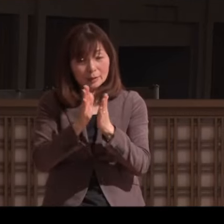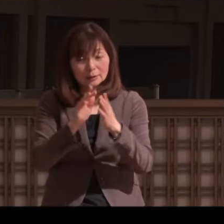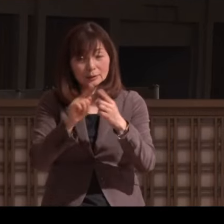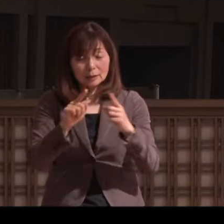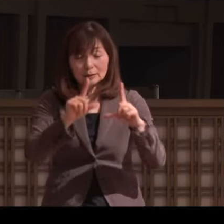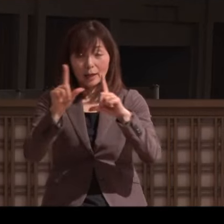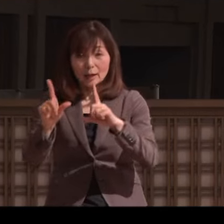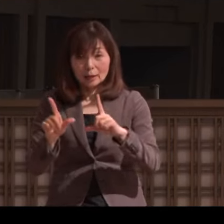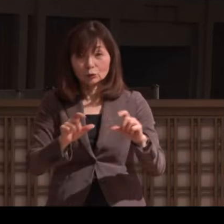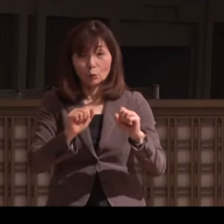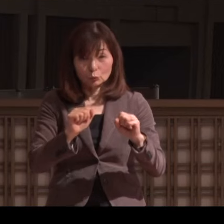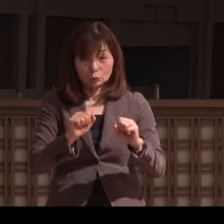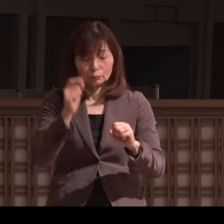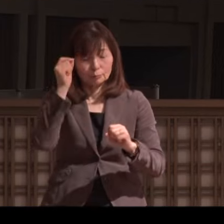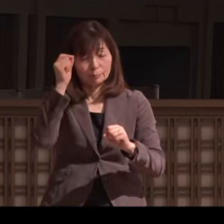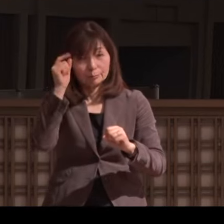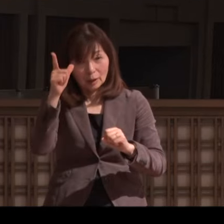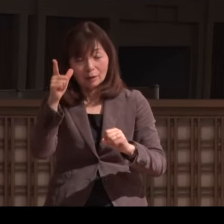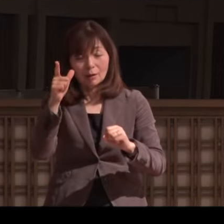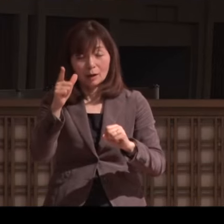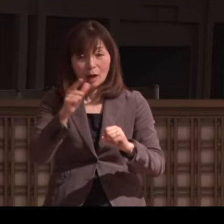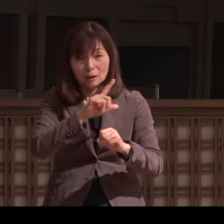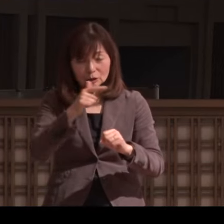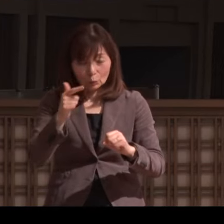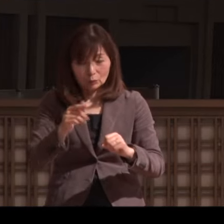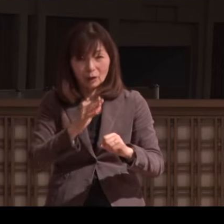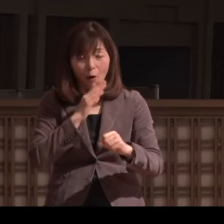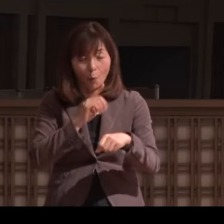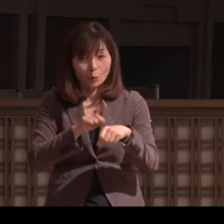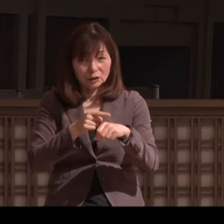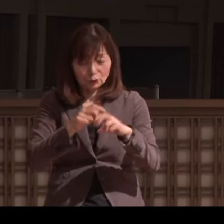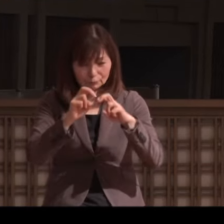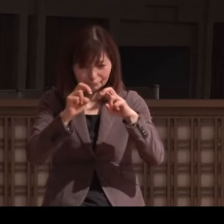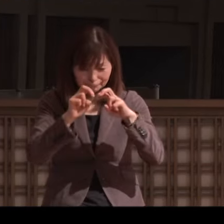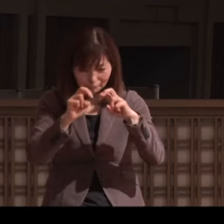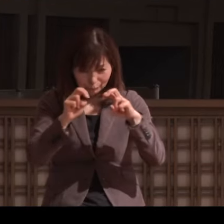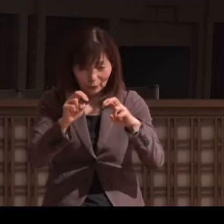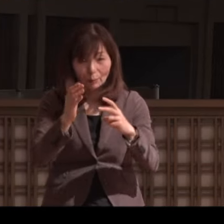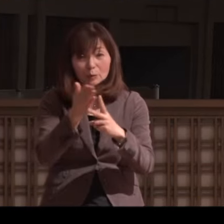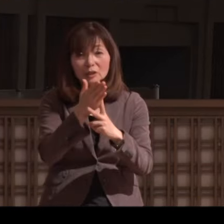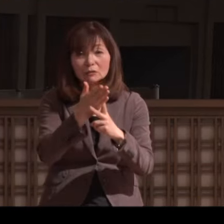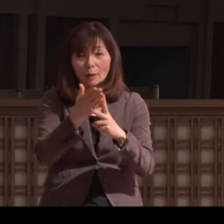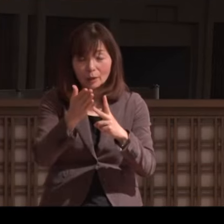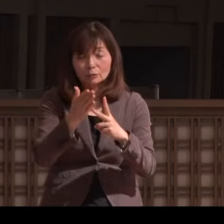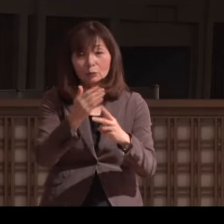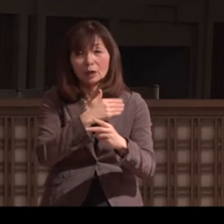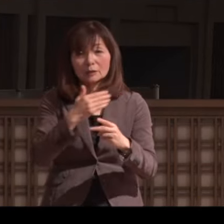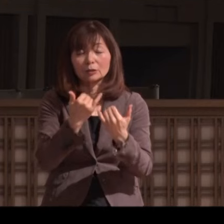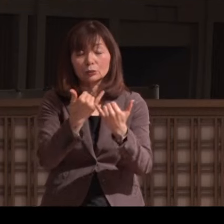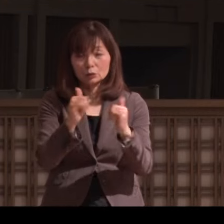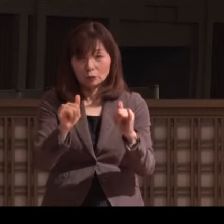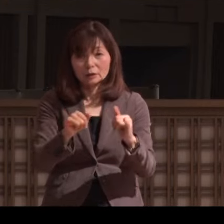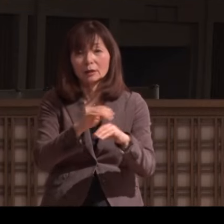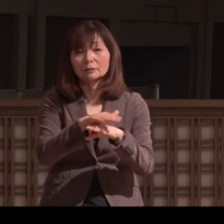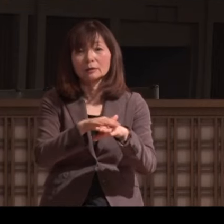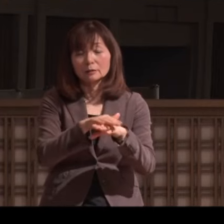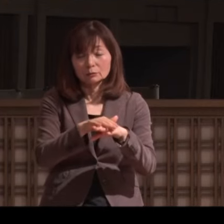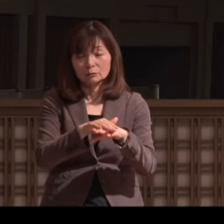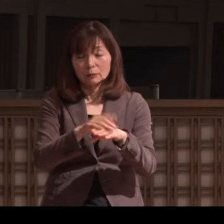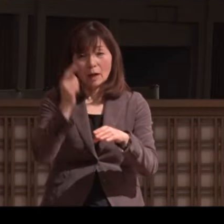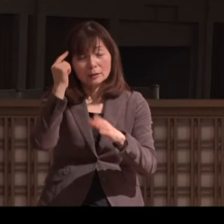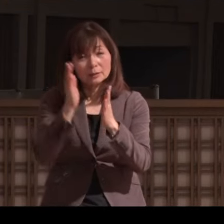頭良くなって物事の本質を見る目を持つ人たちこれが大事なんだという風に言ったので精神的